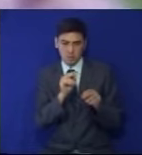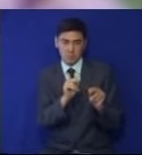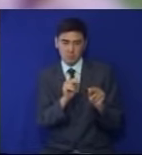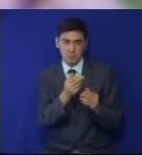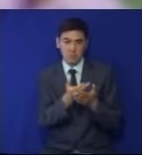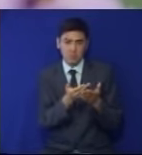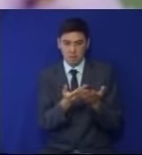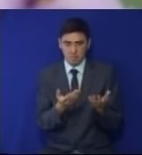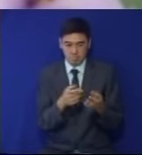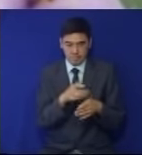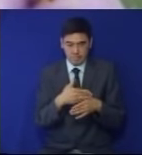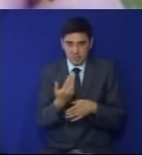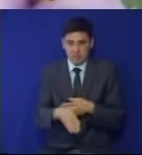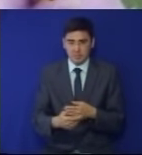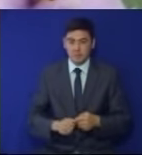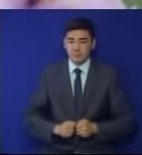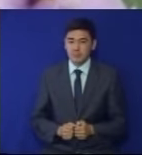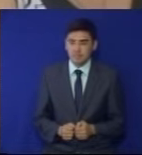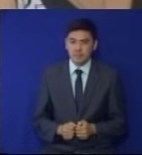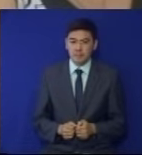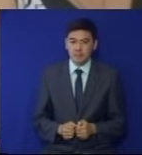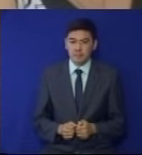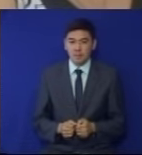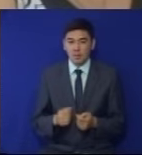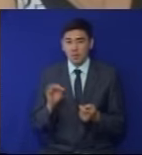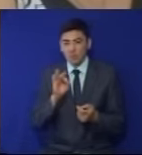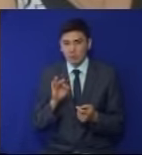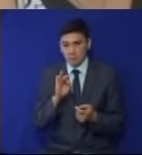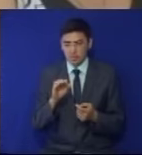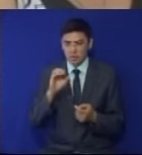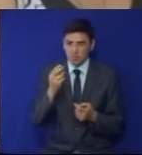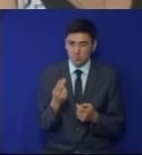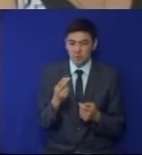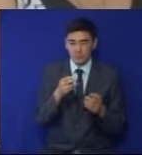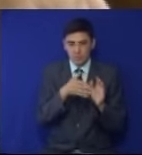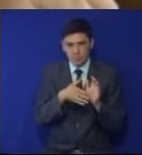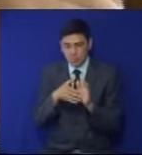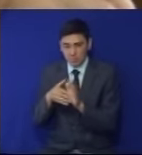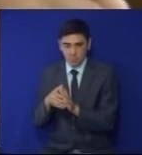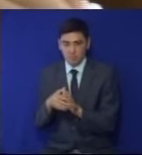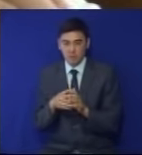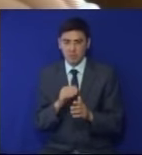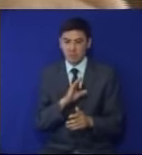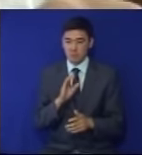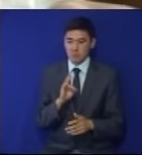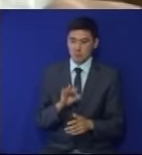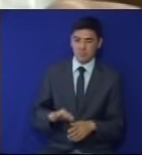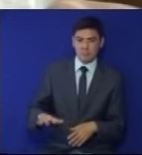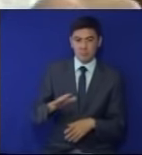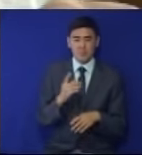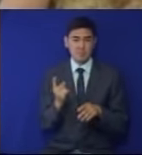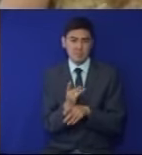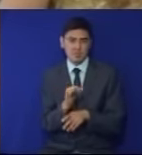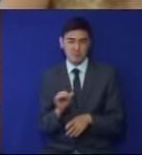болады. Айта кетерлігі, жастар денсаулығын сақтауға қатысты мұндай әлеуметтік зерттеулер алғаш рет өткізілді. Сауалнама қорытындысы